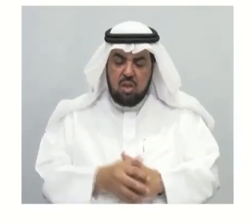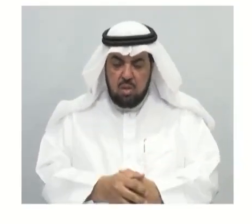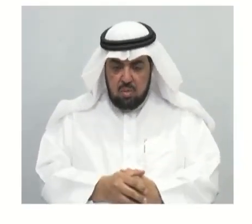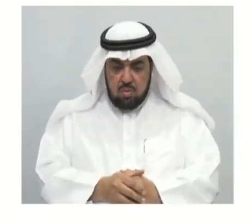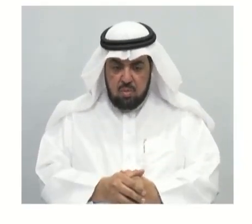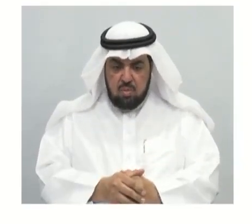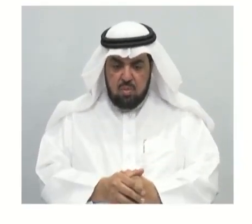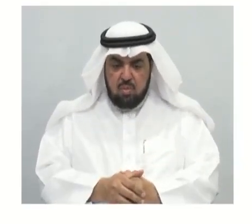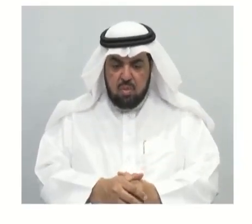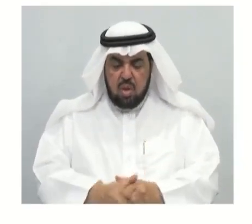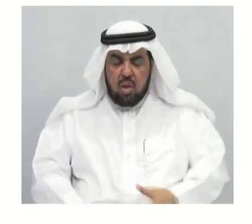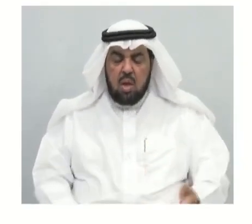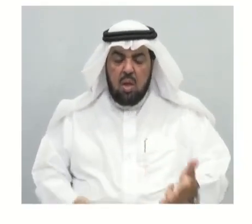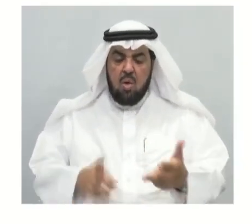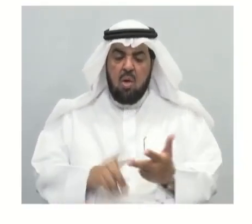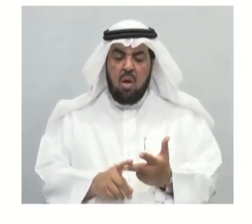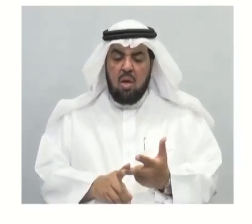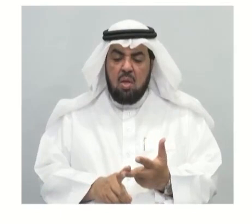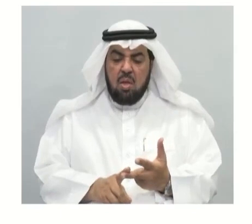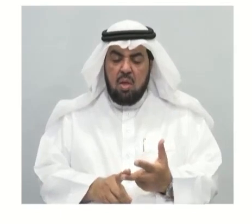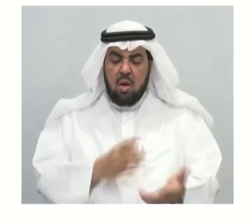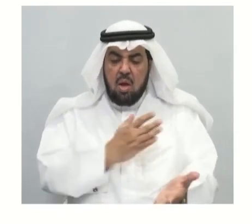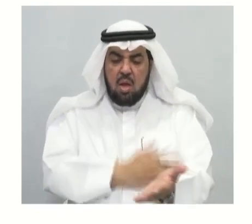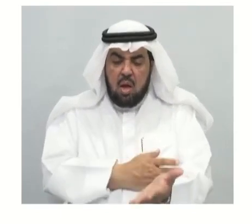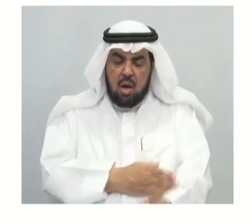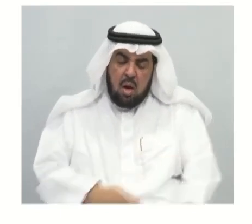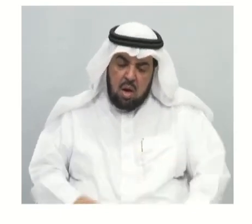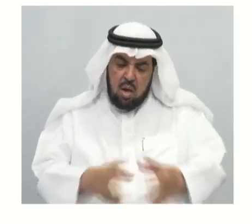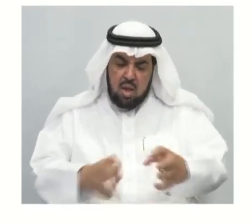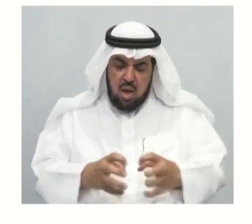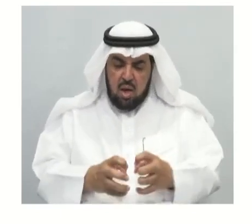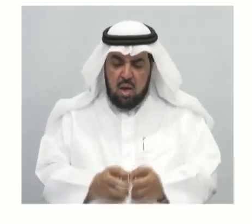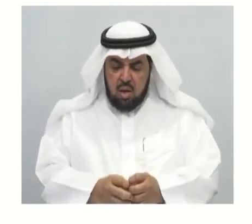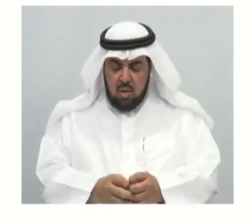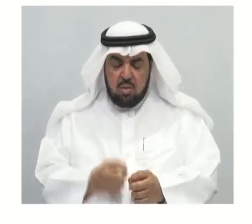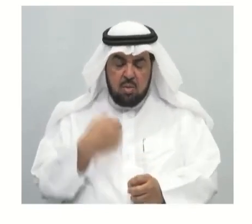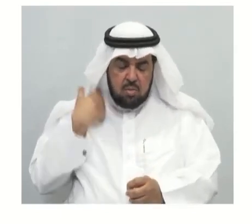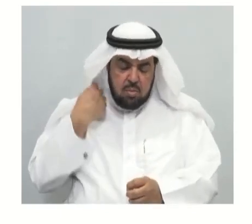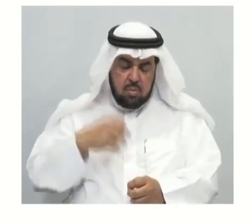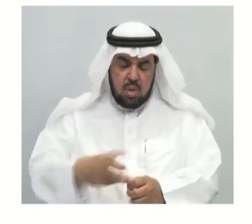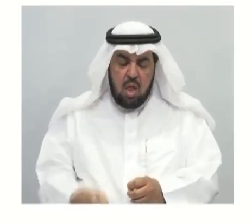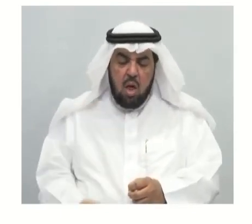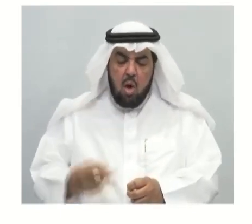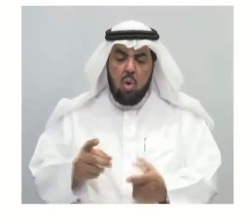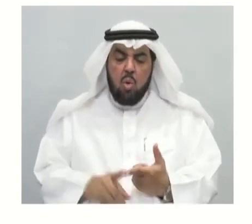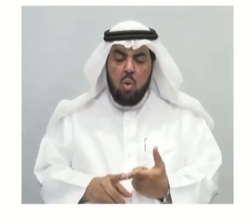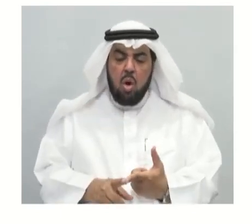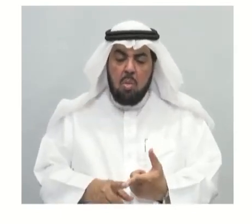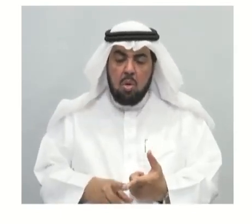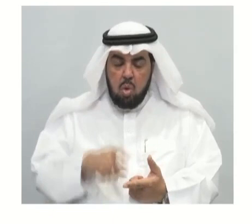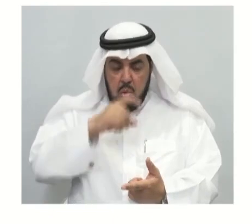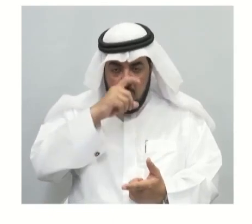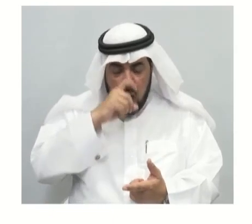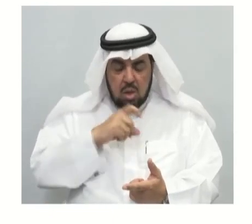جديد النوع الثالث لدينا التقارير التحليليه عاده يكون هذا النوع من التقارير مطلوبا